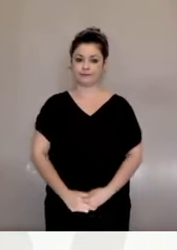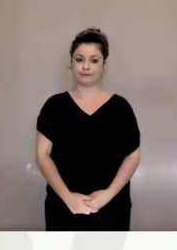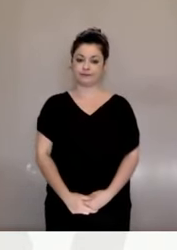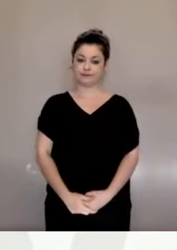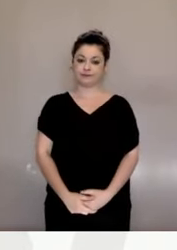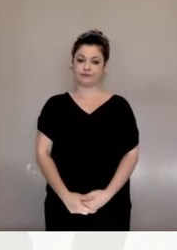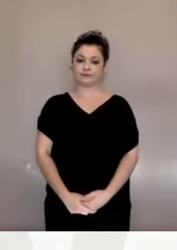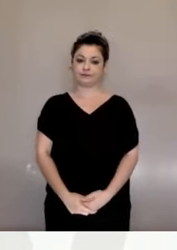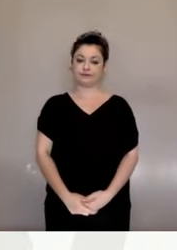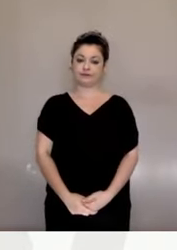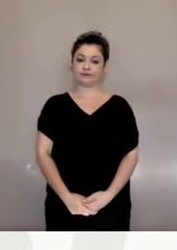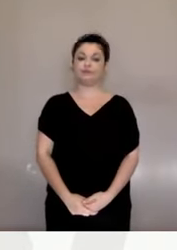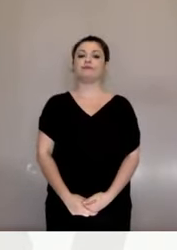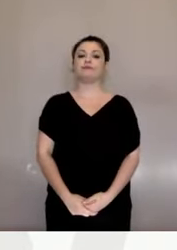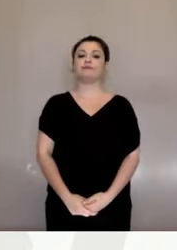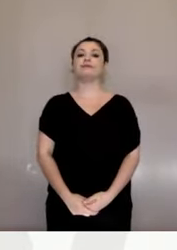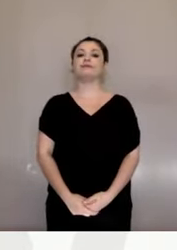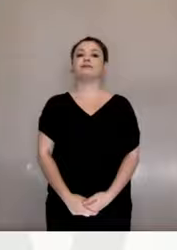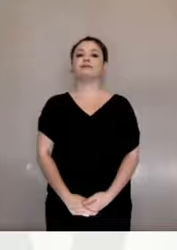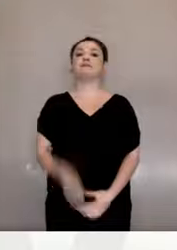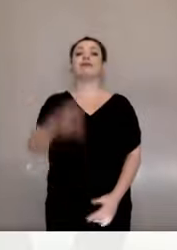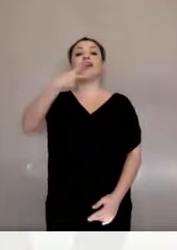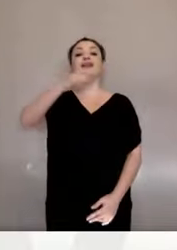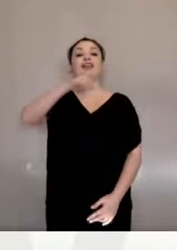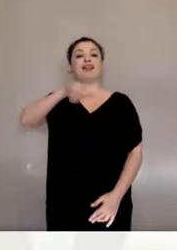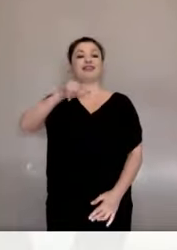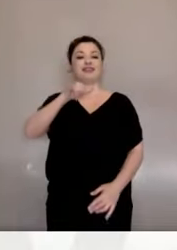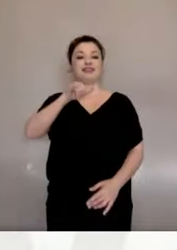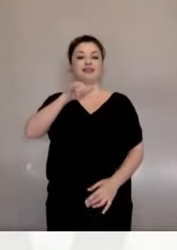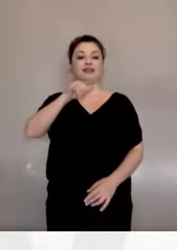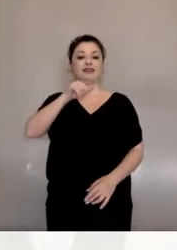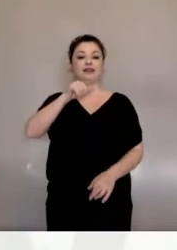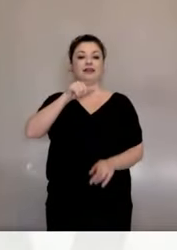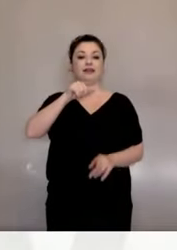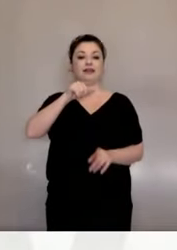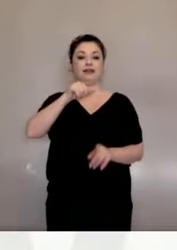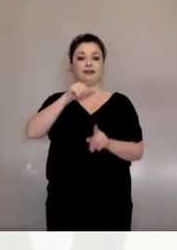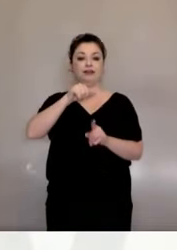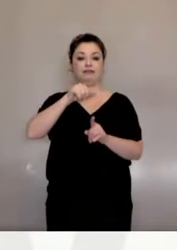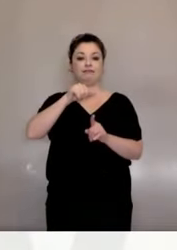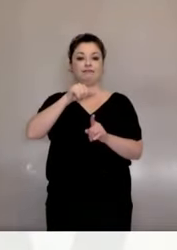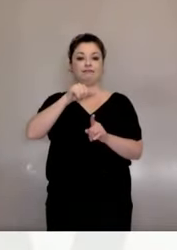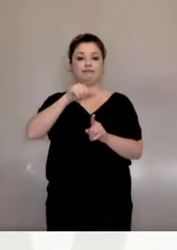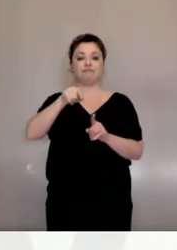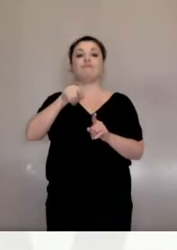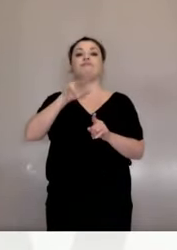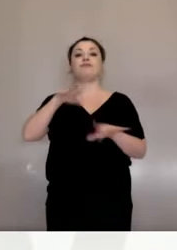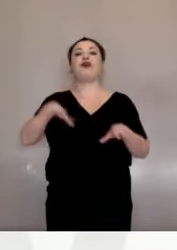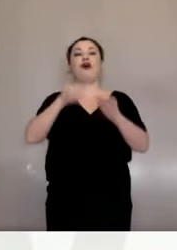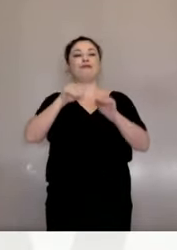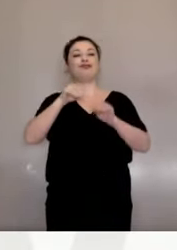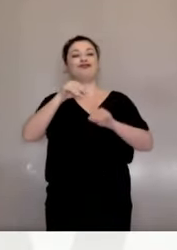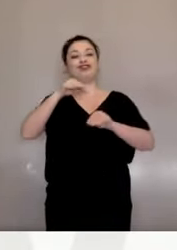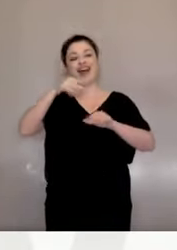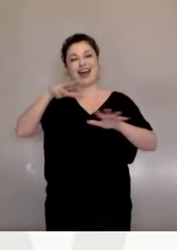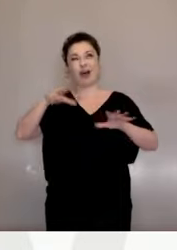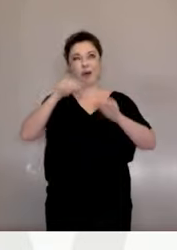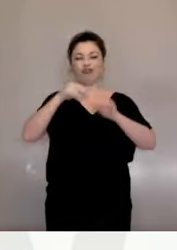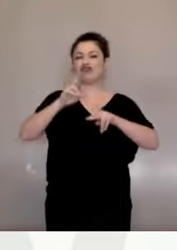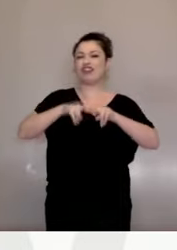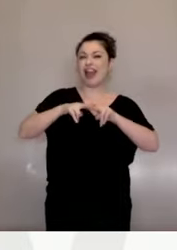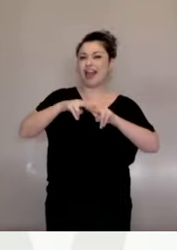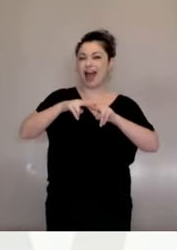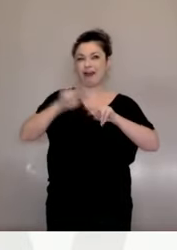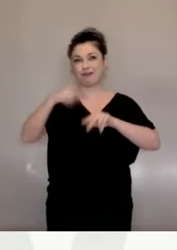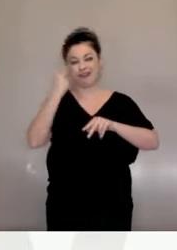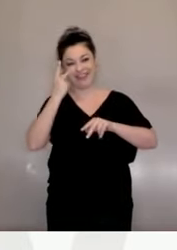Allora, cerco di cominciare un po' in italiano, poi vediamo.